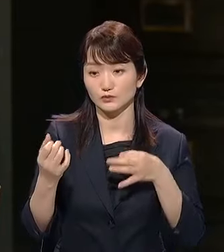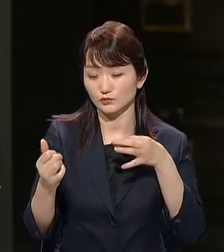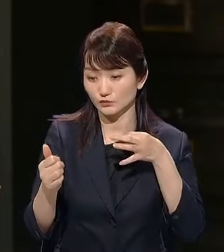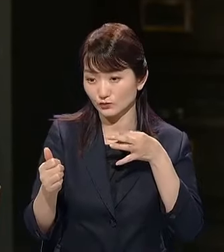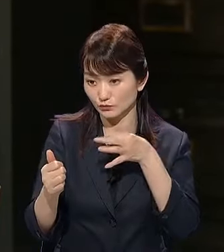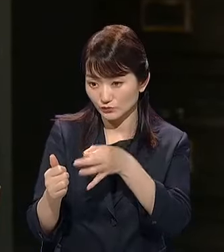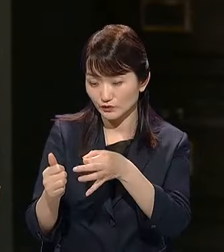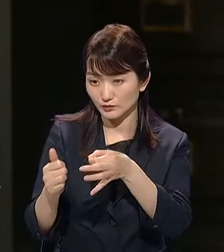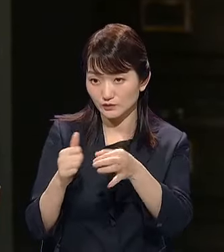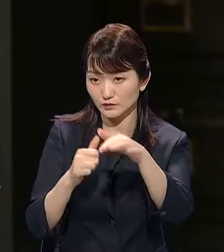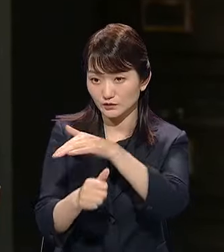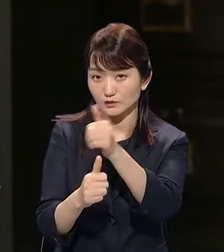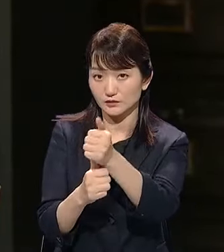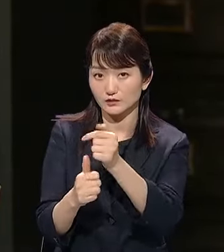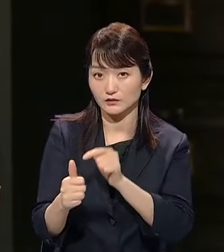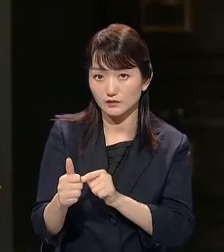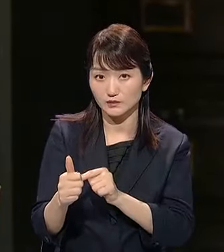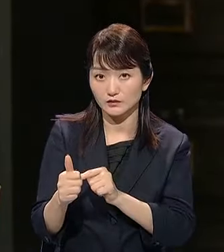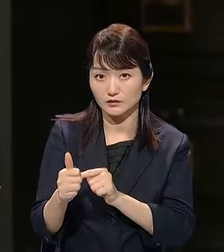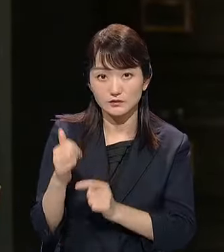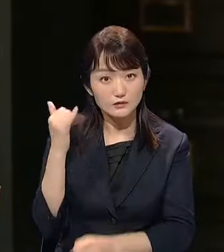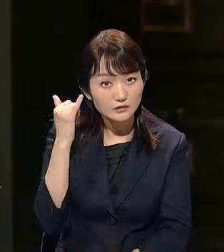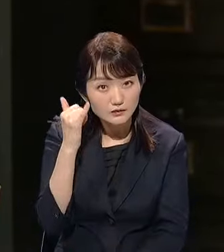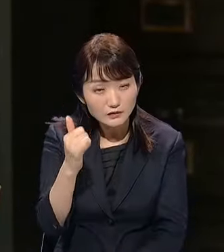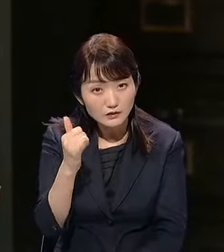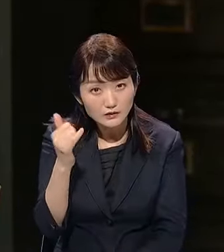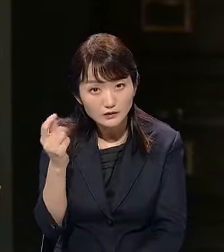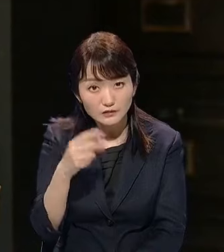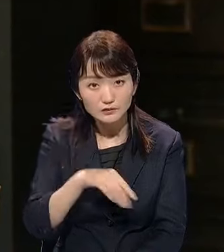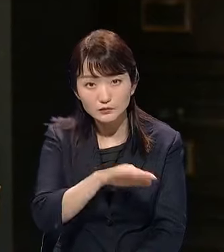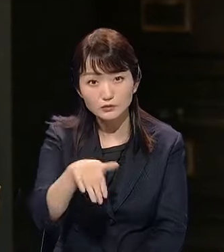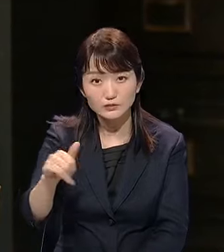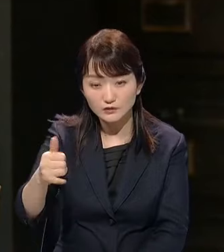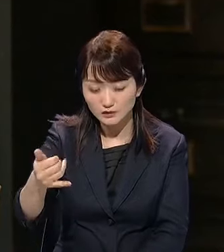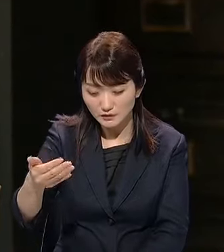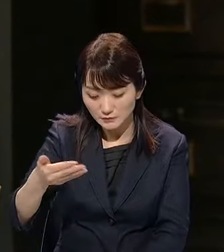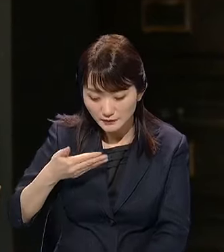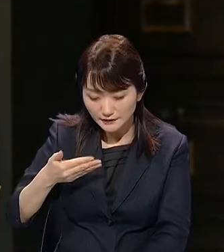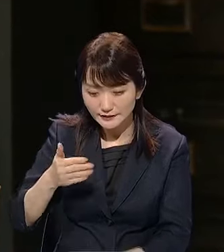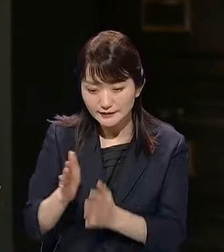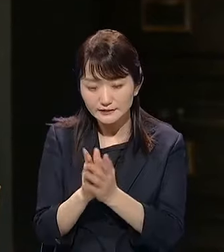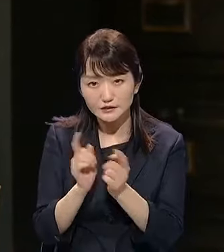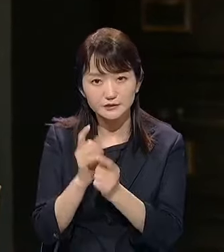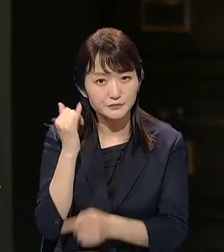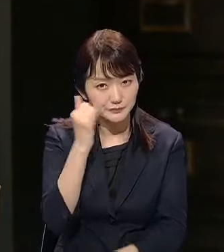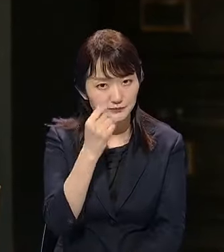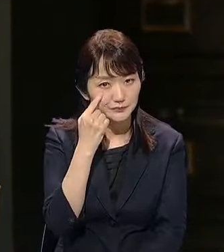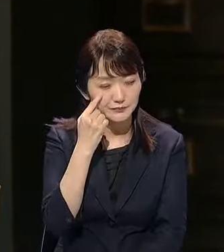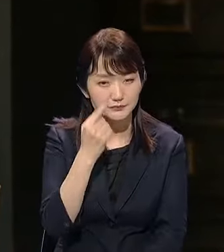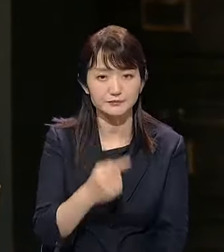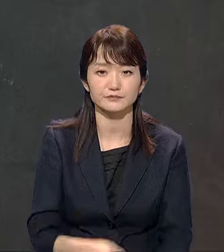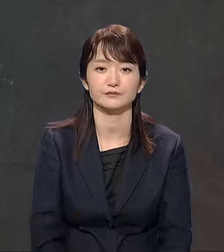부대표, 그자의 연락처를 저희가 받아서 저희가 직접 전화를 해봤습니다. 체크포인트 짚어보죠.